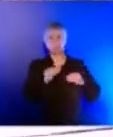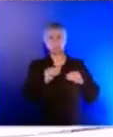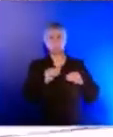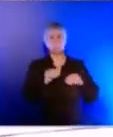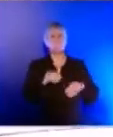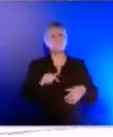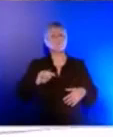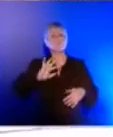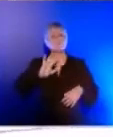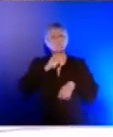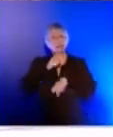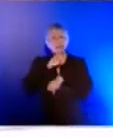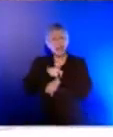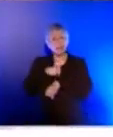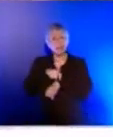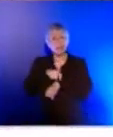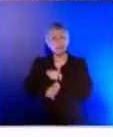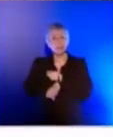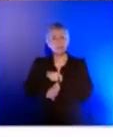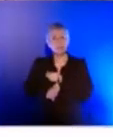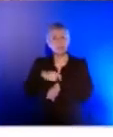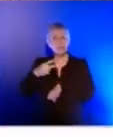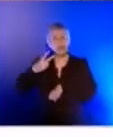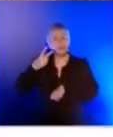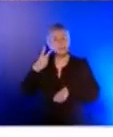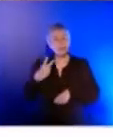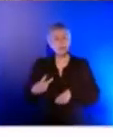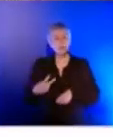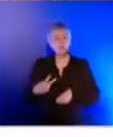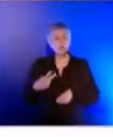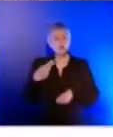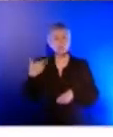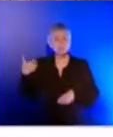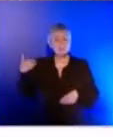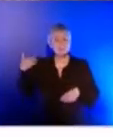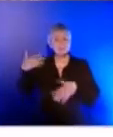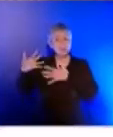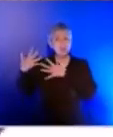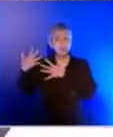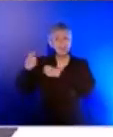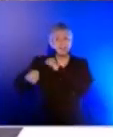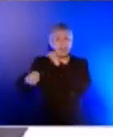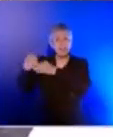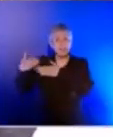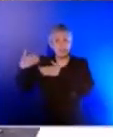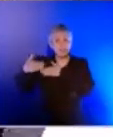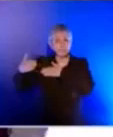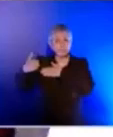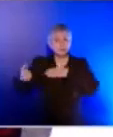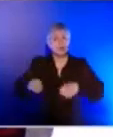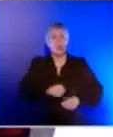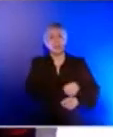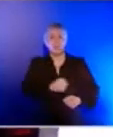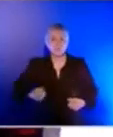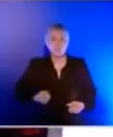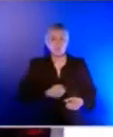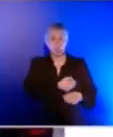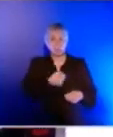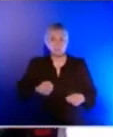για το προσώρας πάγωμα των πολιτικών λιτότητας που καθόρισαν την προηγούμενη δεκαετία. Και όλα αυτά